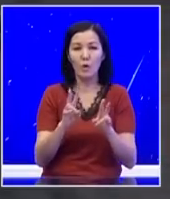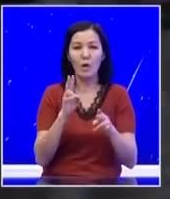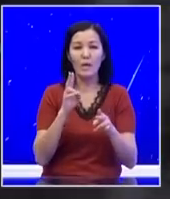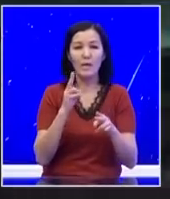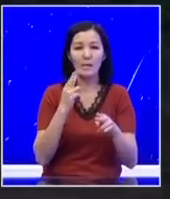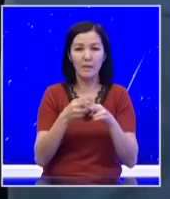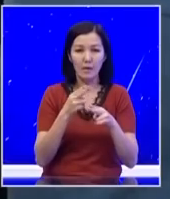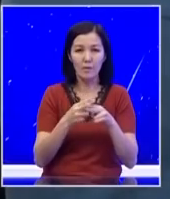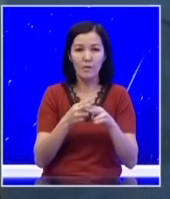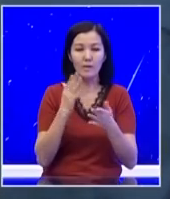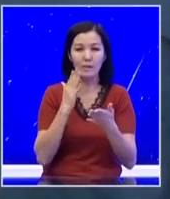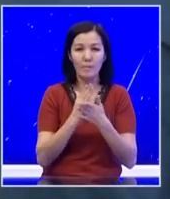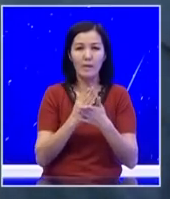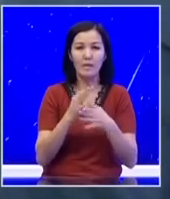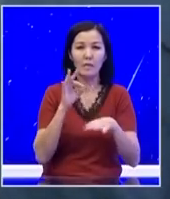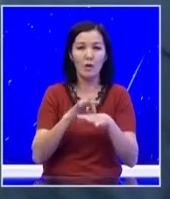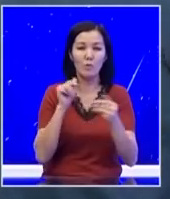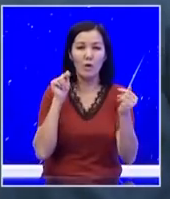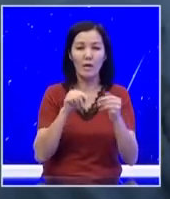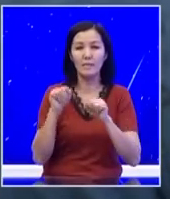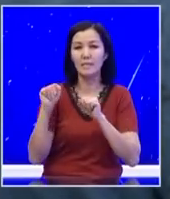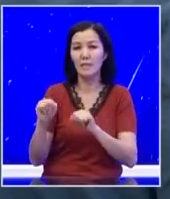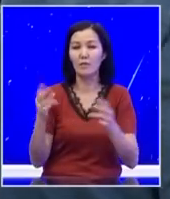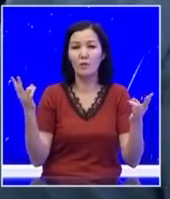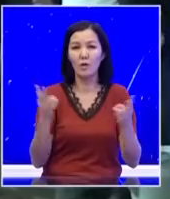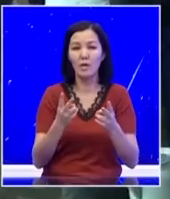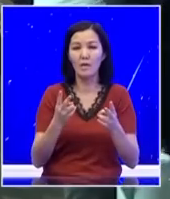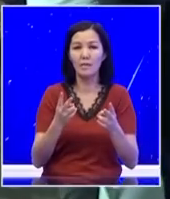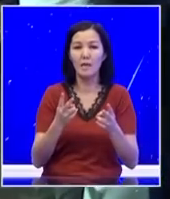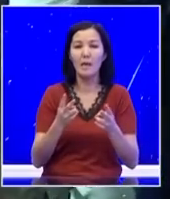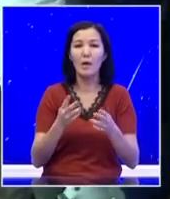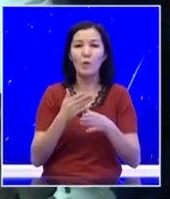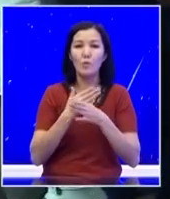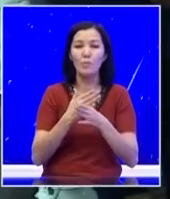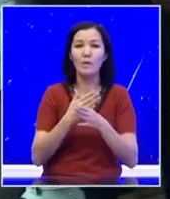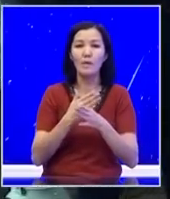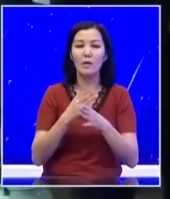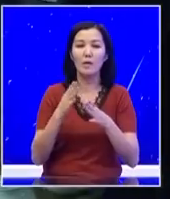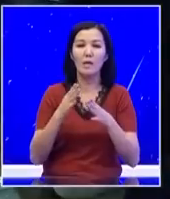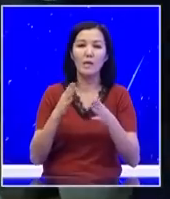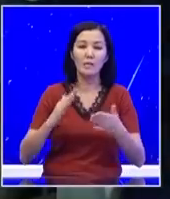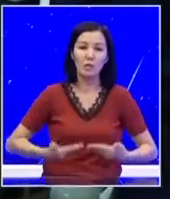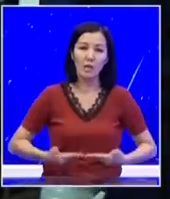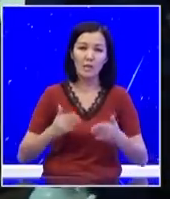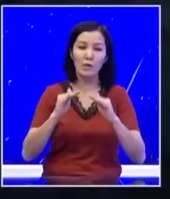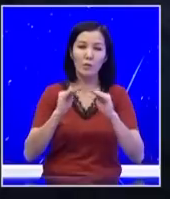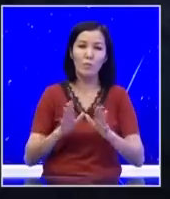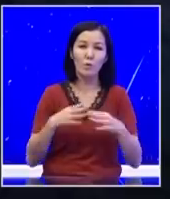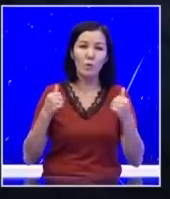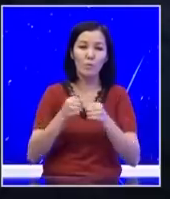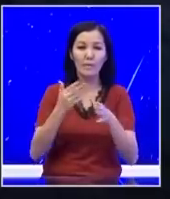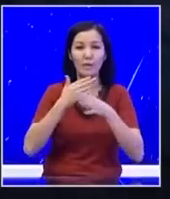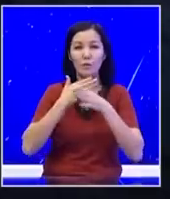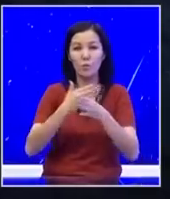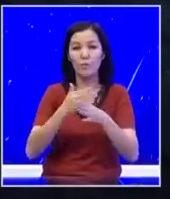әр нәрсенің қайыры бар деген қазақ. Дегенмен де ауызашар тамағын мұқтаж отбасыларға таратуға рұқсат. Төтенше жағдай кезінде тұрмысы